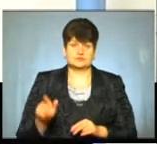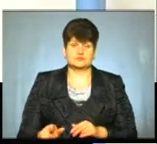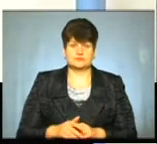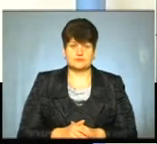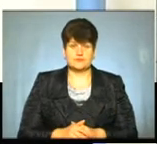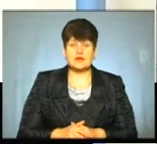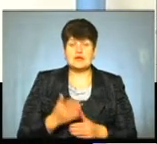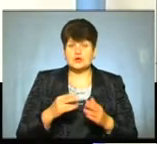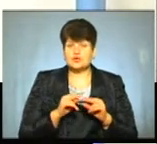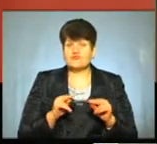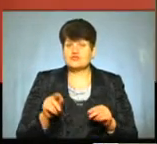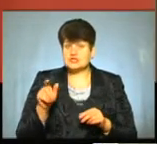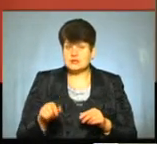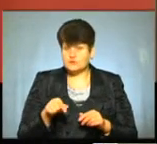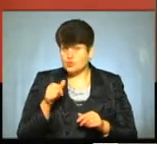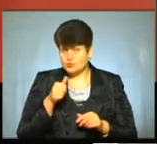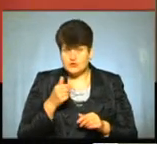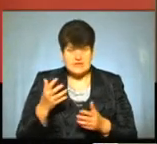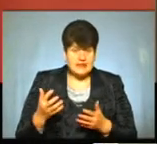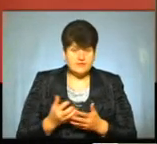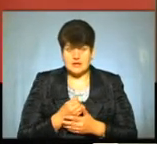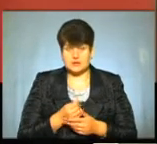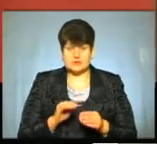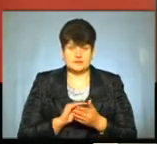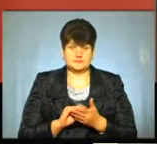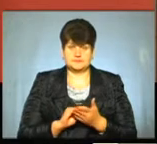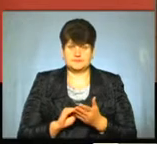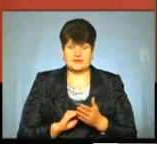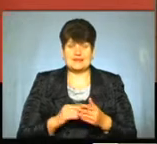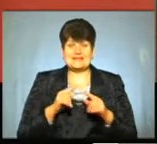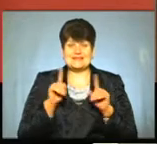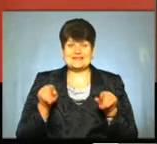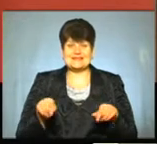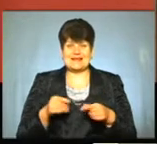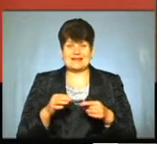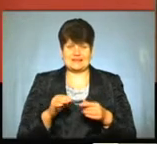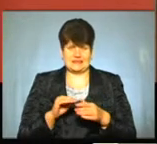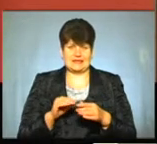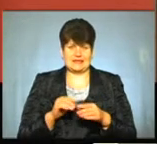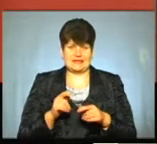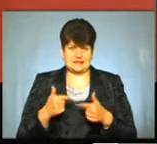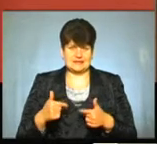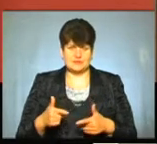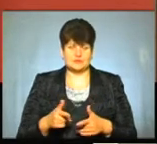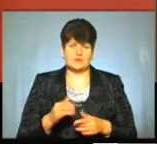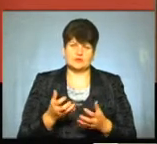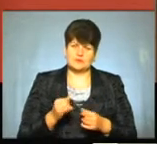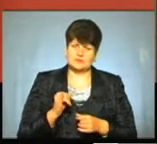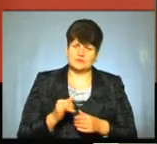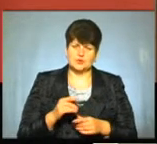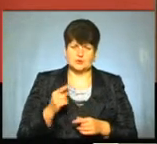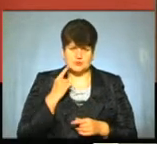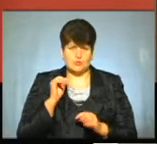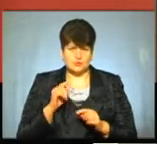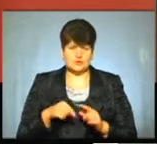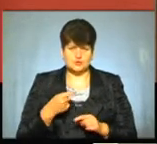працівнику. Якщо вчитель цьогоріч не вдалося йому скласти цю сертифікацію, він незадовільну оцінку отримав, чи він